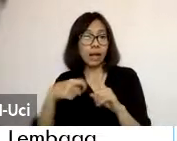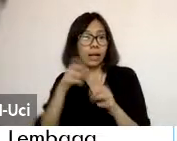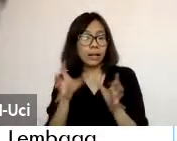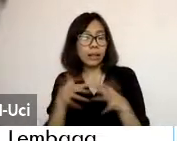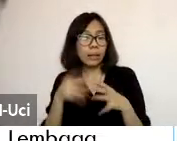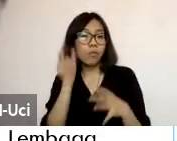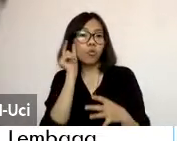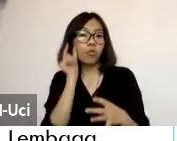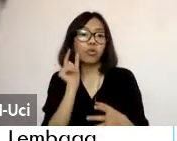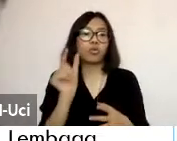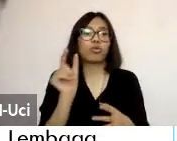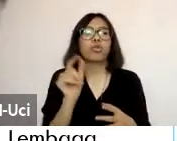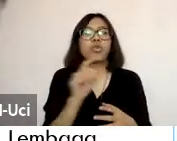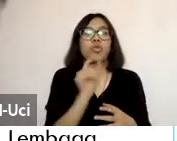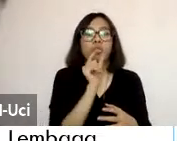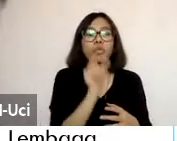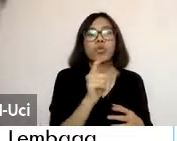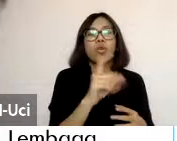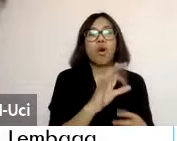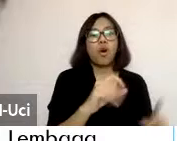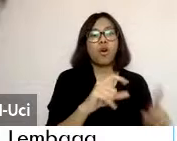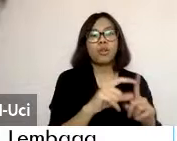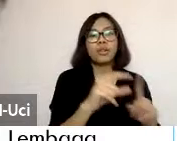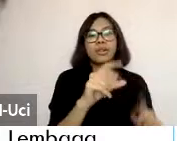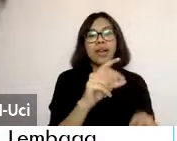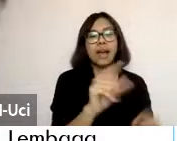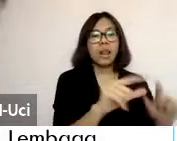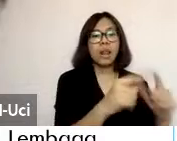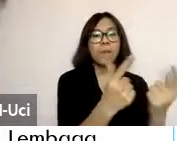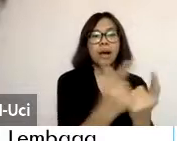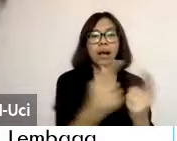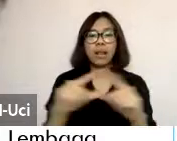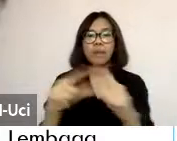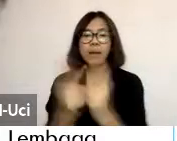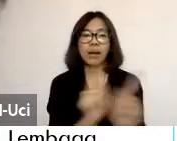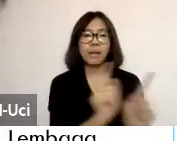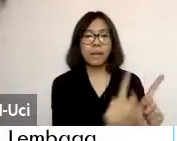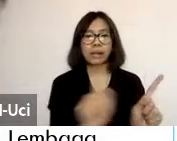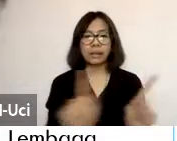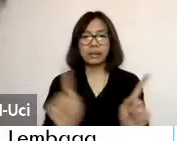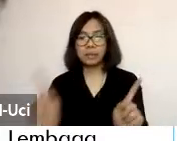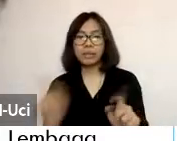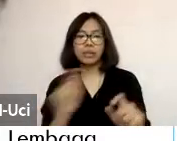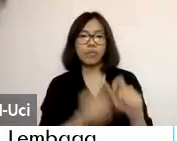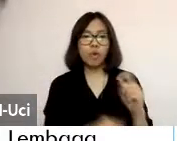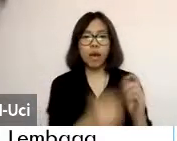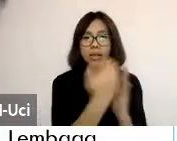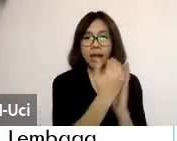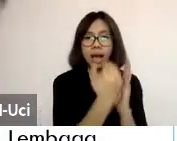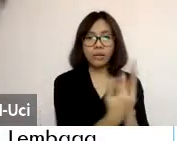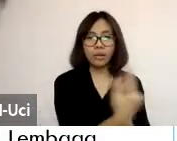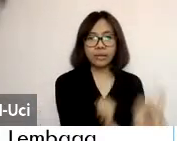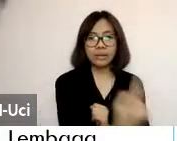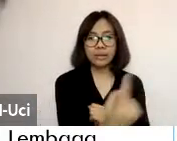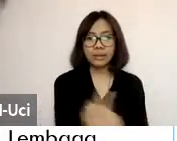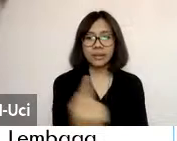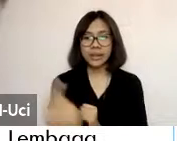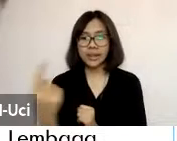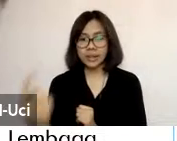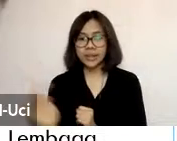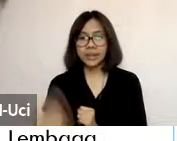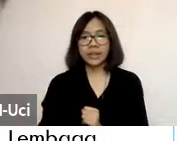kepada masing-masing lembaga biar untuk Mengapa mengembang aturan internal sendiri yang mungkin mempunyai apa namanya mekanisme tersendiri